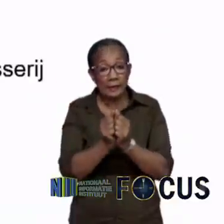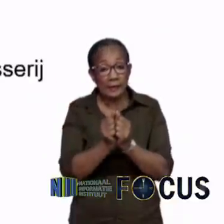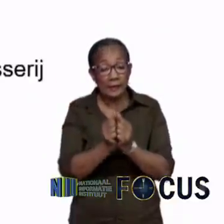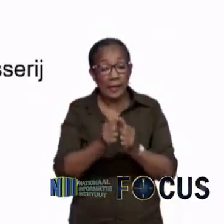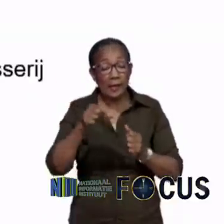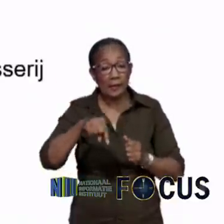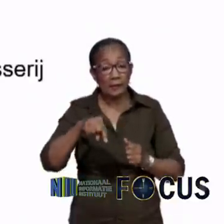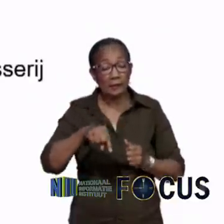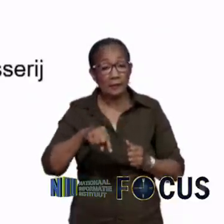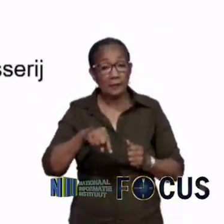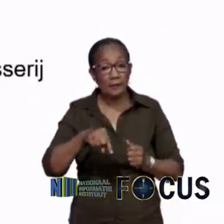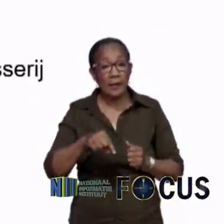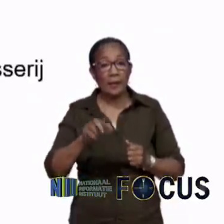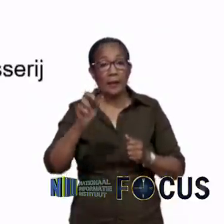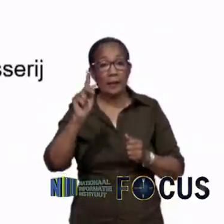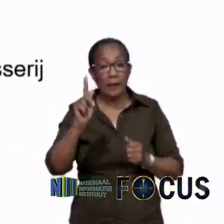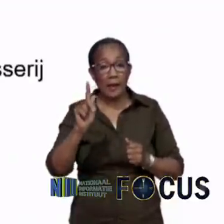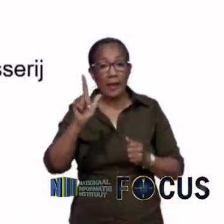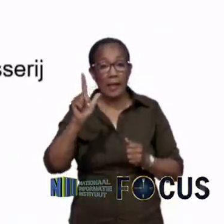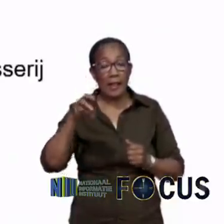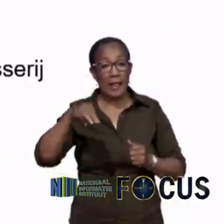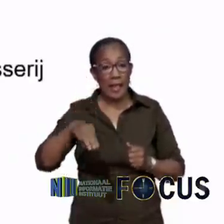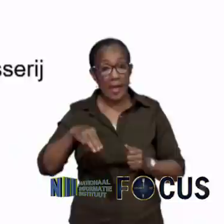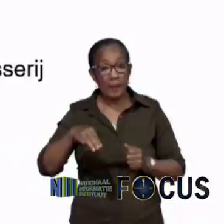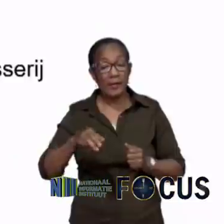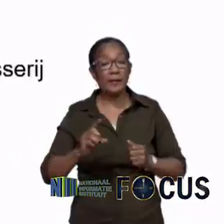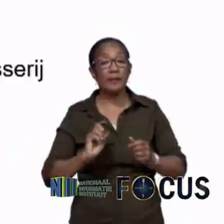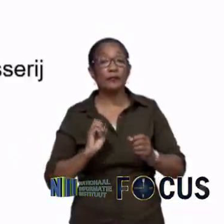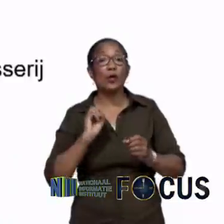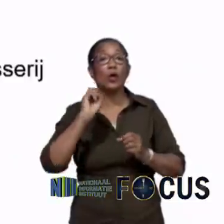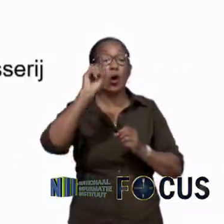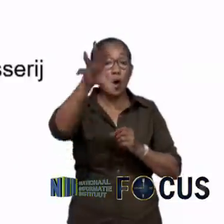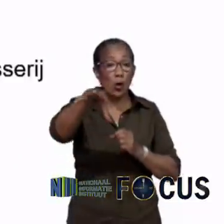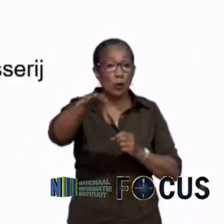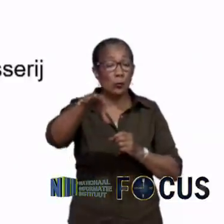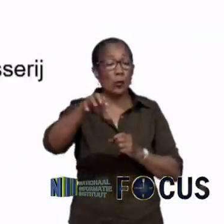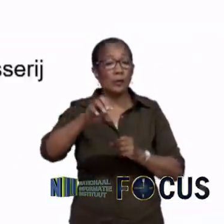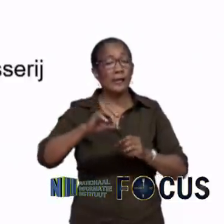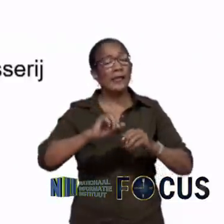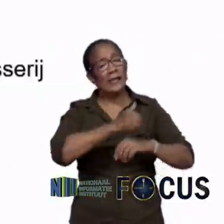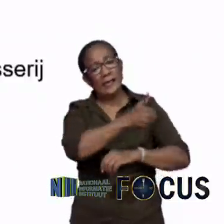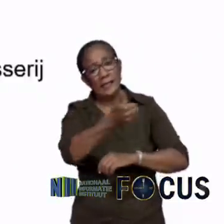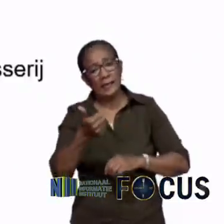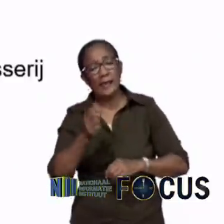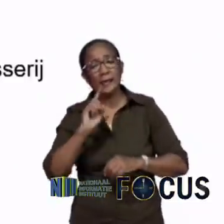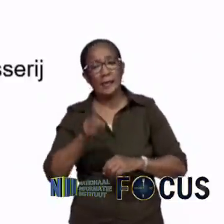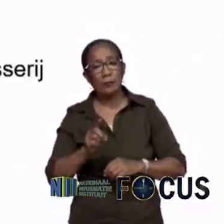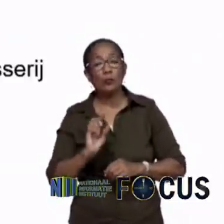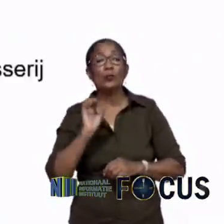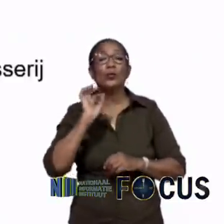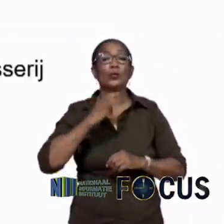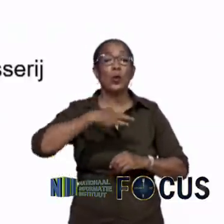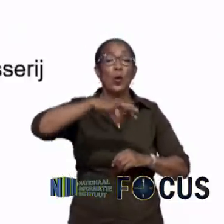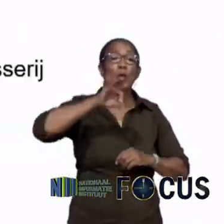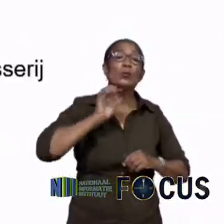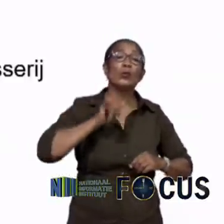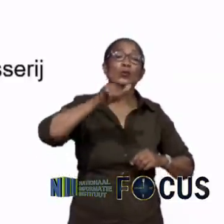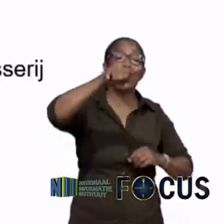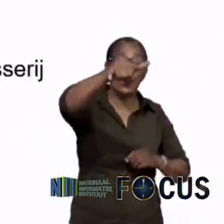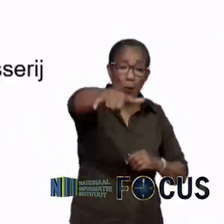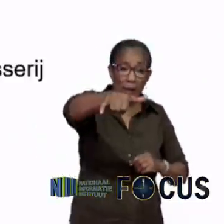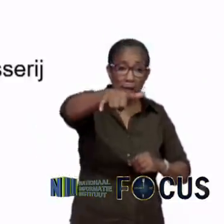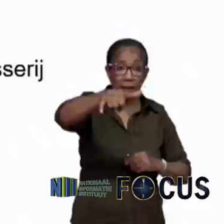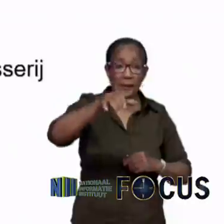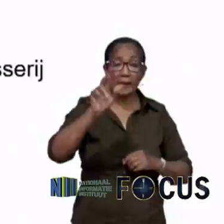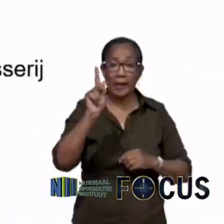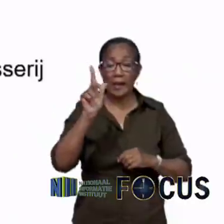de, KLM abwa outbound vlucht. Dus alles massa moest gwen naar een KLM vlucht DC, kan doen de zaak